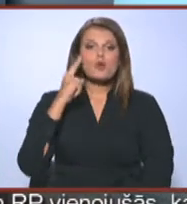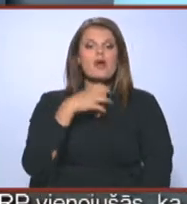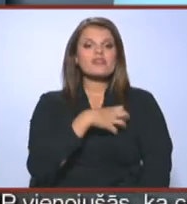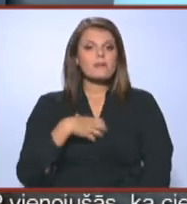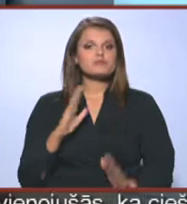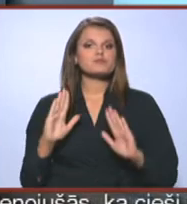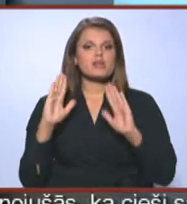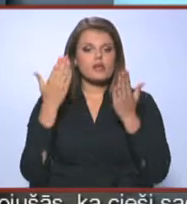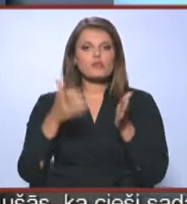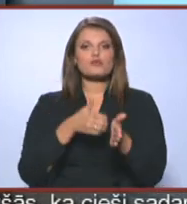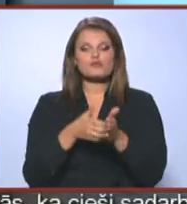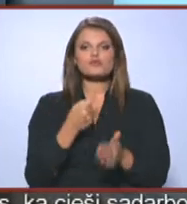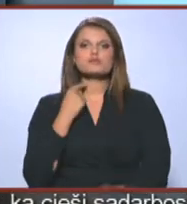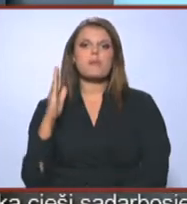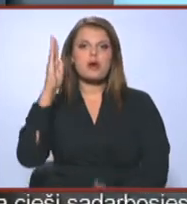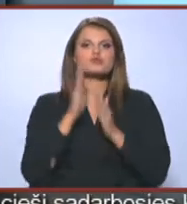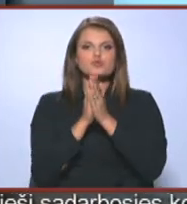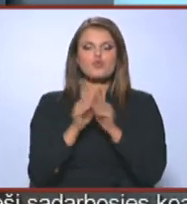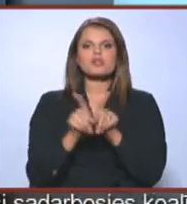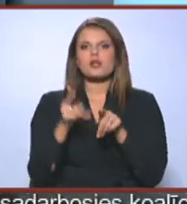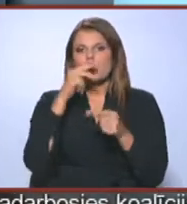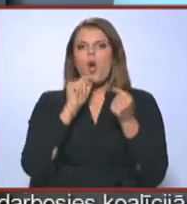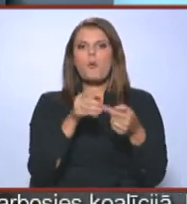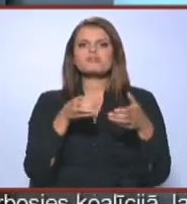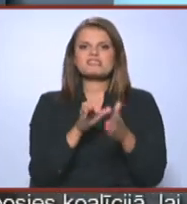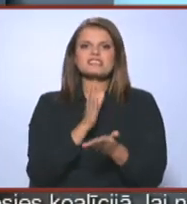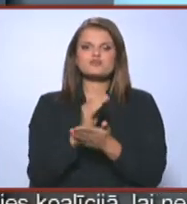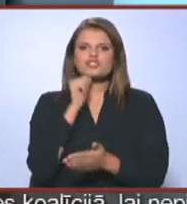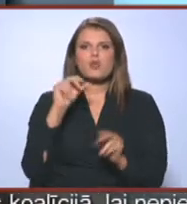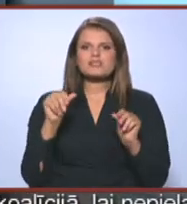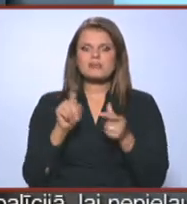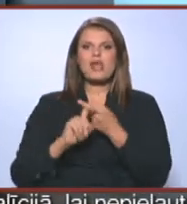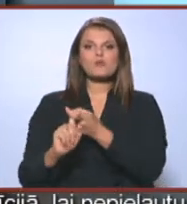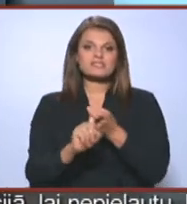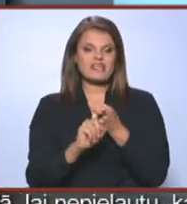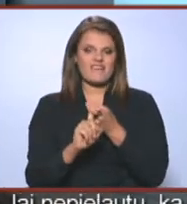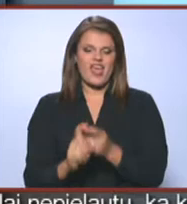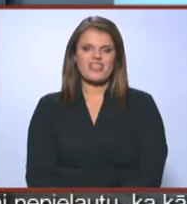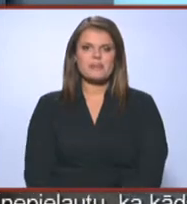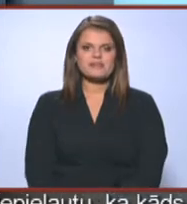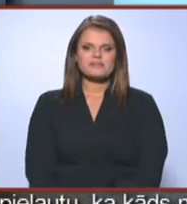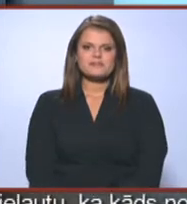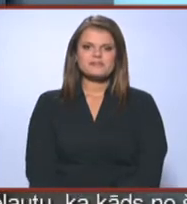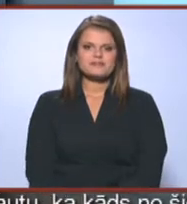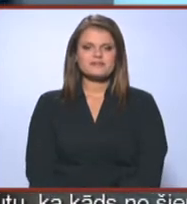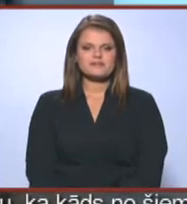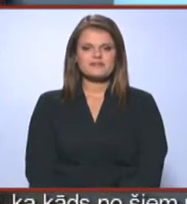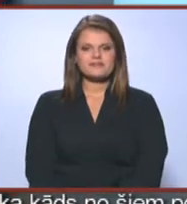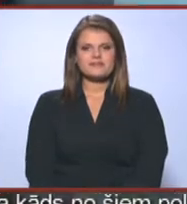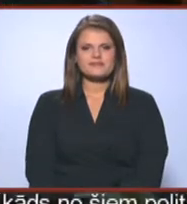nepieciešamības gadījumā trūkstošās balsts lūgt arī no opozīcijā esošās Zaļo un Zemnieku savienības. Un turpina Madara Līcīte.